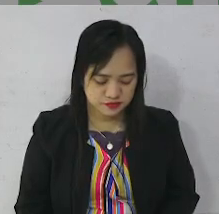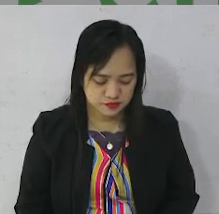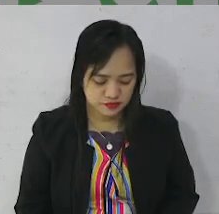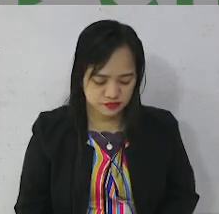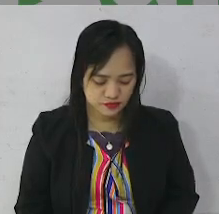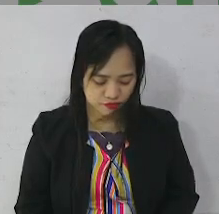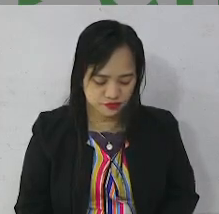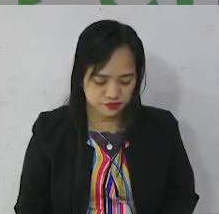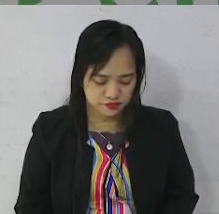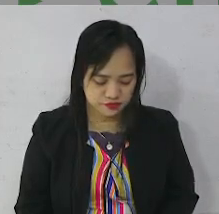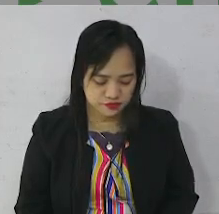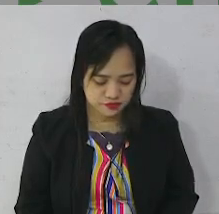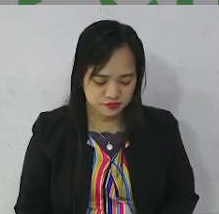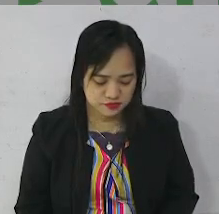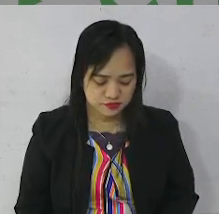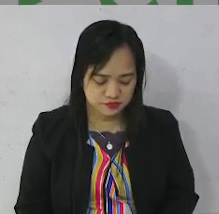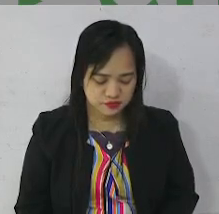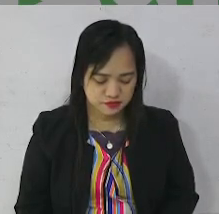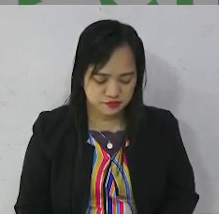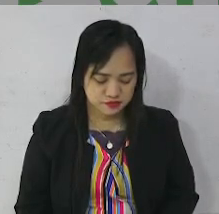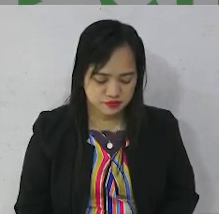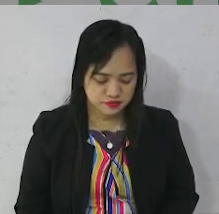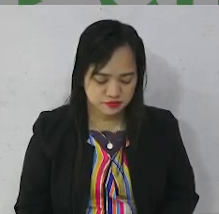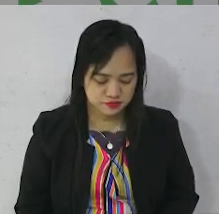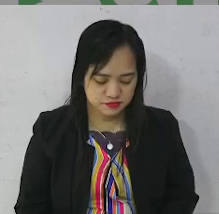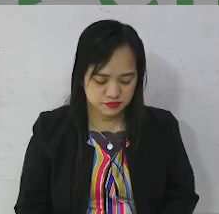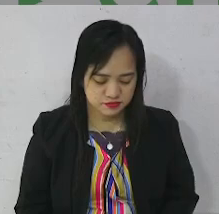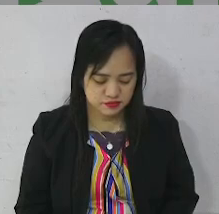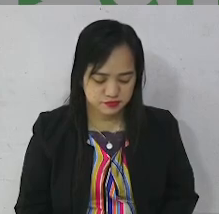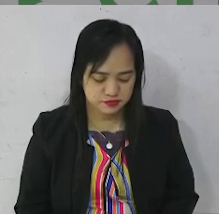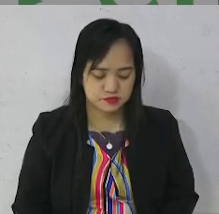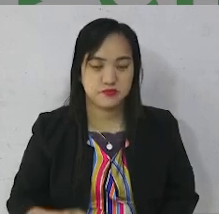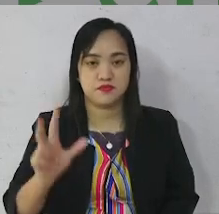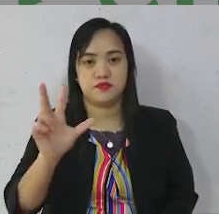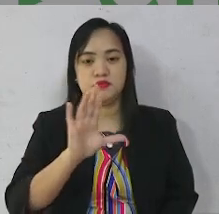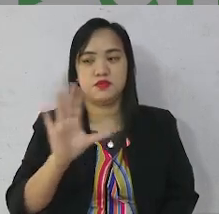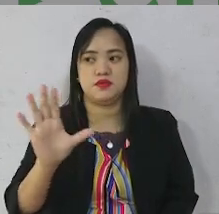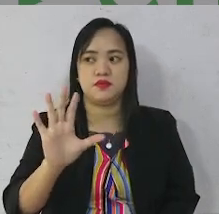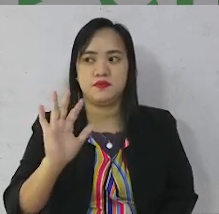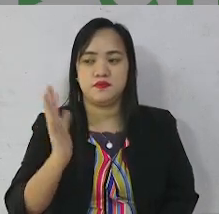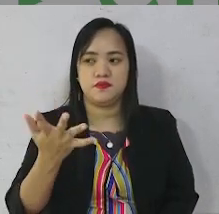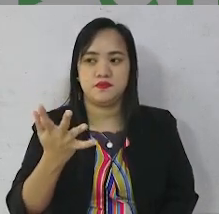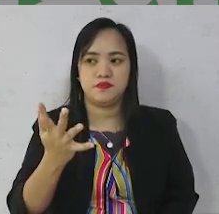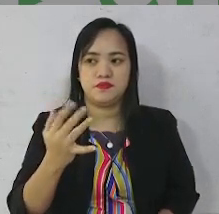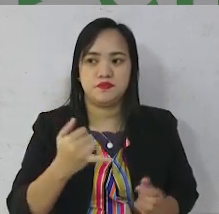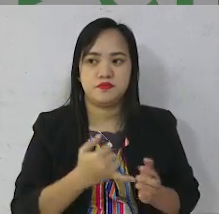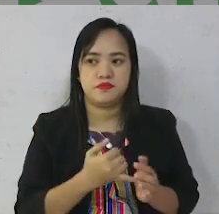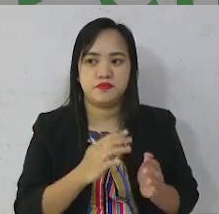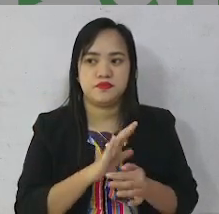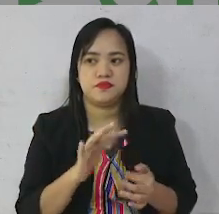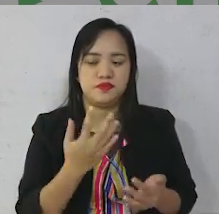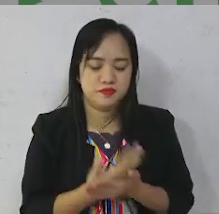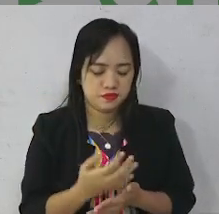100 lang talaga 100 yung Ah yung natitirang 350 ay pulbura mga